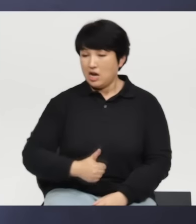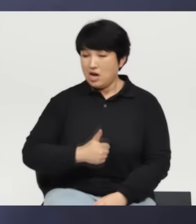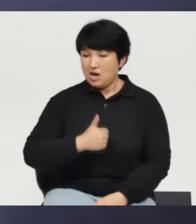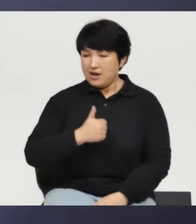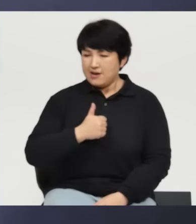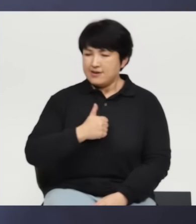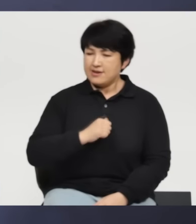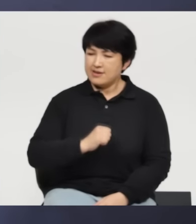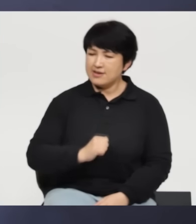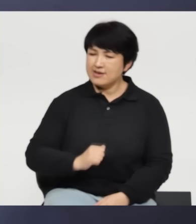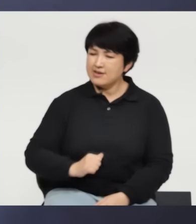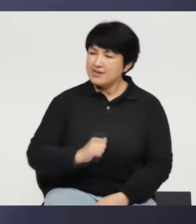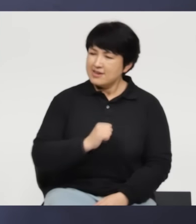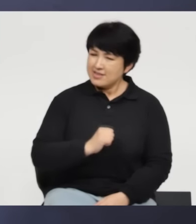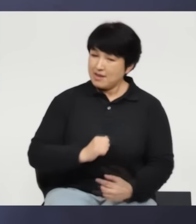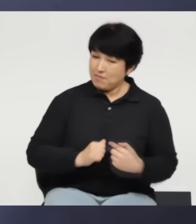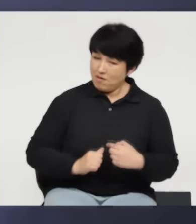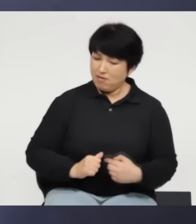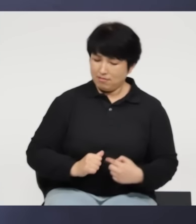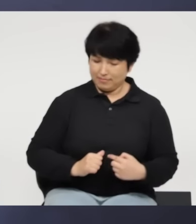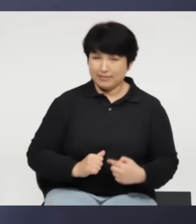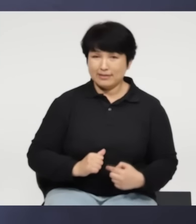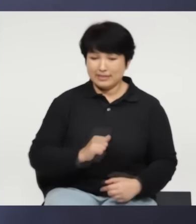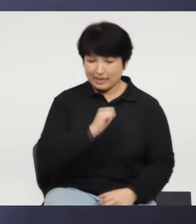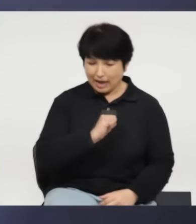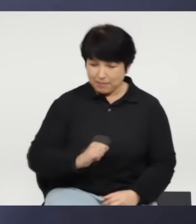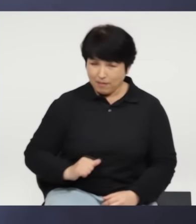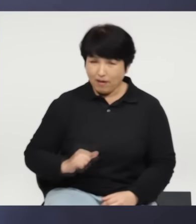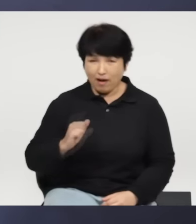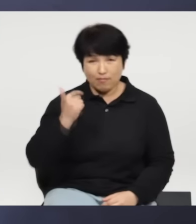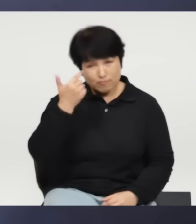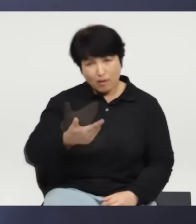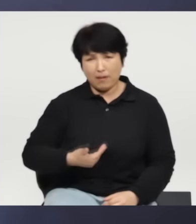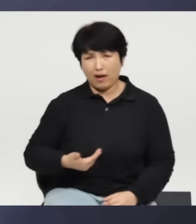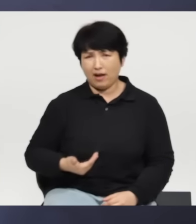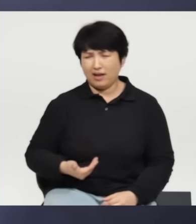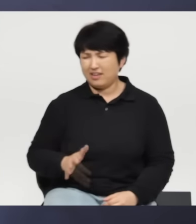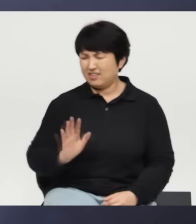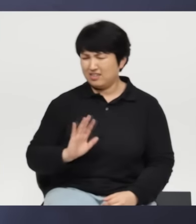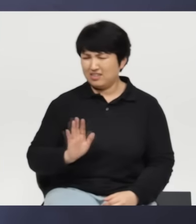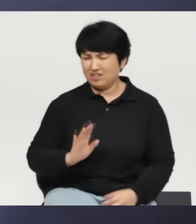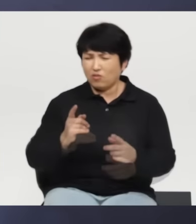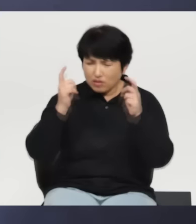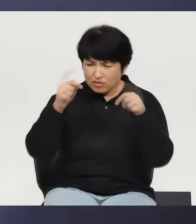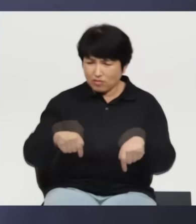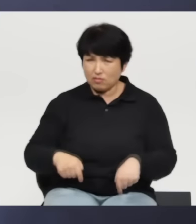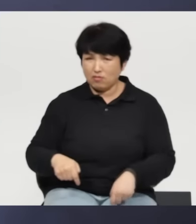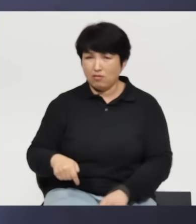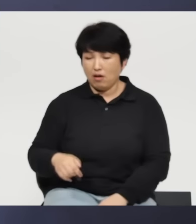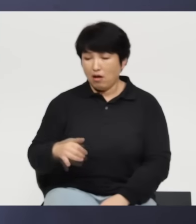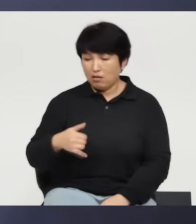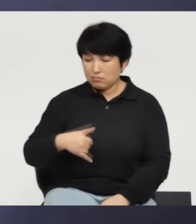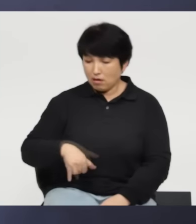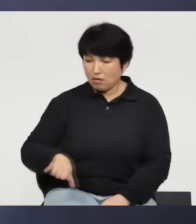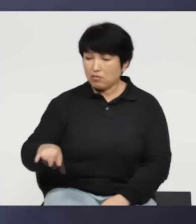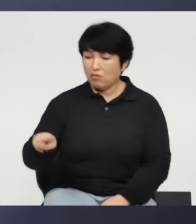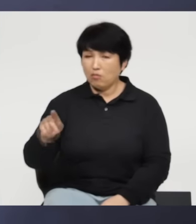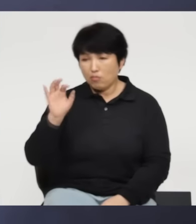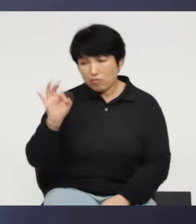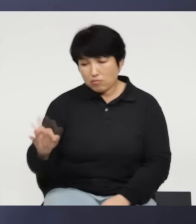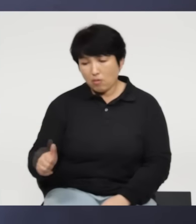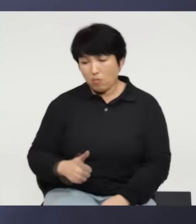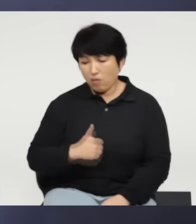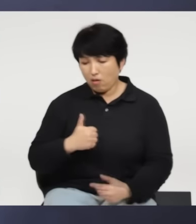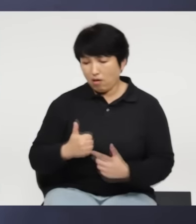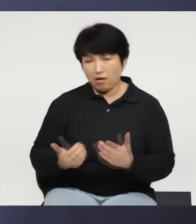그러니까 자기가 화를 내는데 이걸 참고 해야 됩니까? 이게 잘못된 질문이라는 거예요. 애한테 화날 일이 없어야 된다는 거예요.